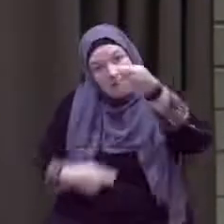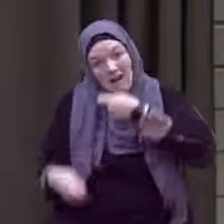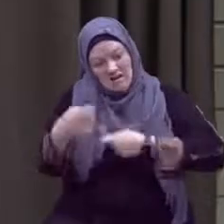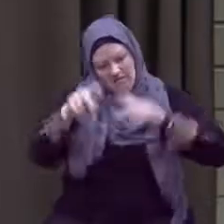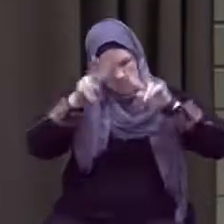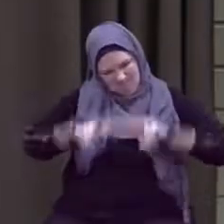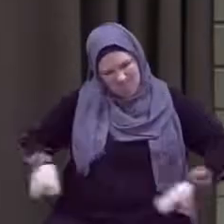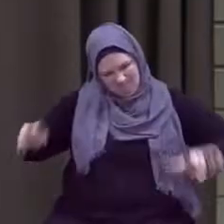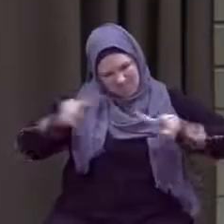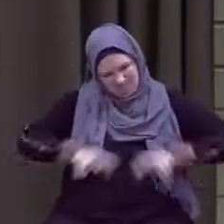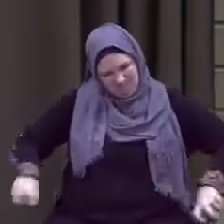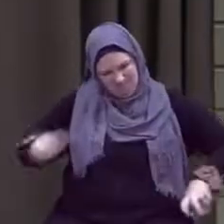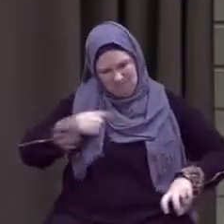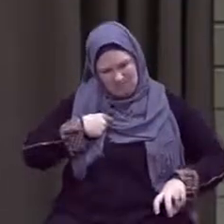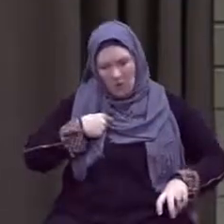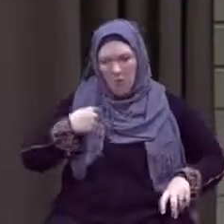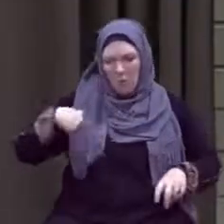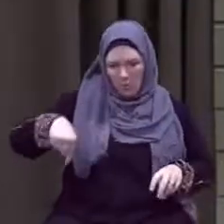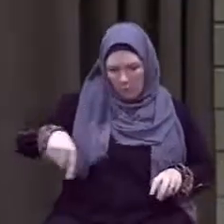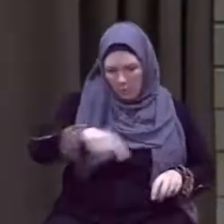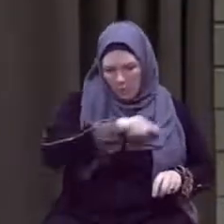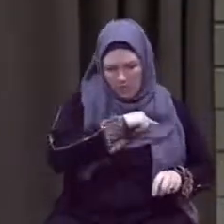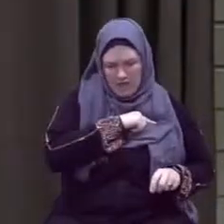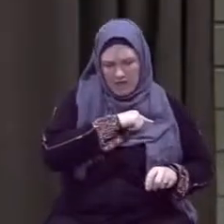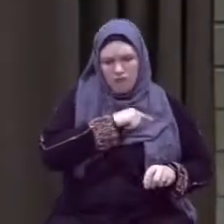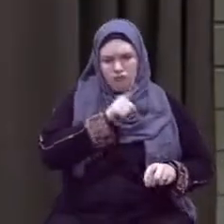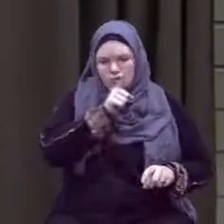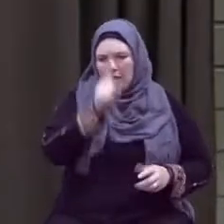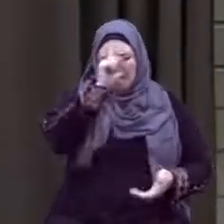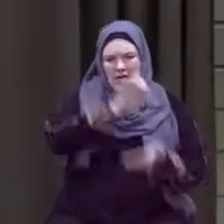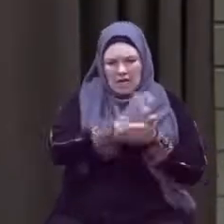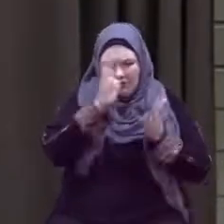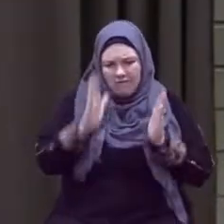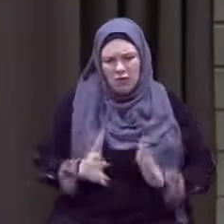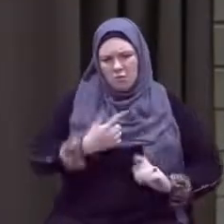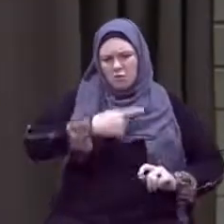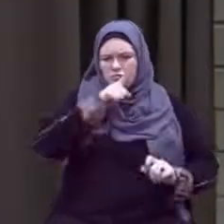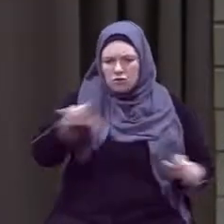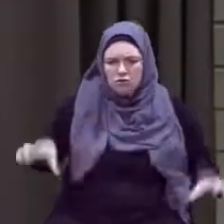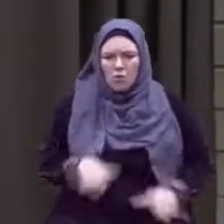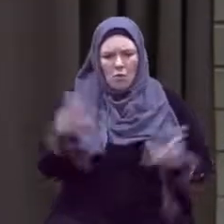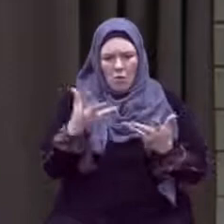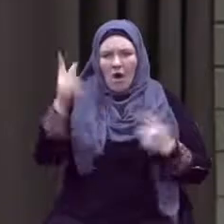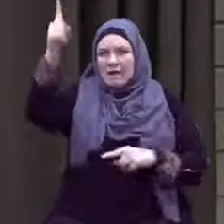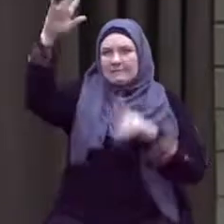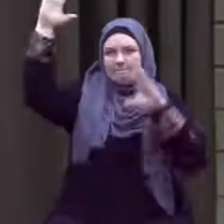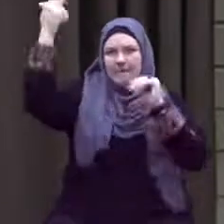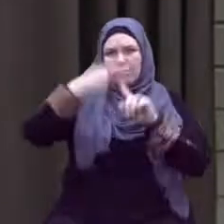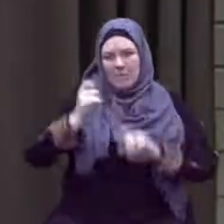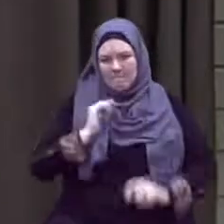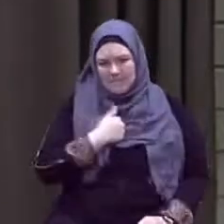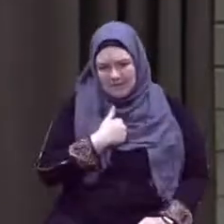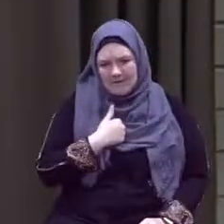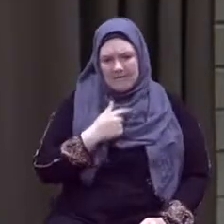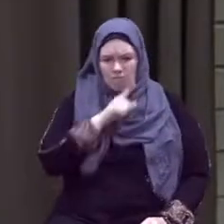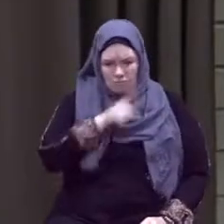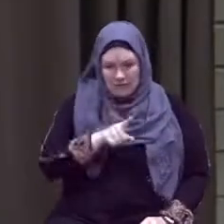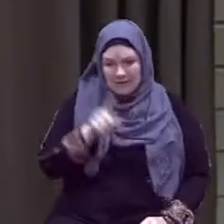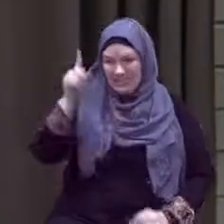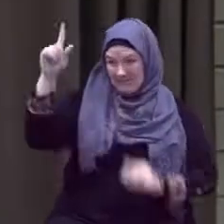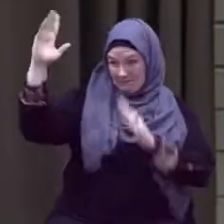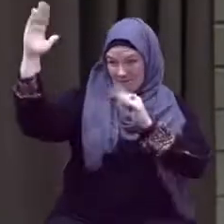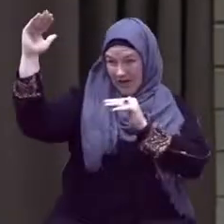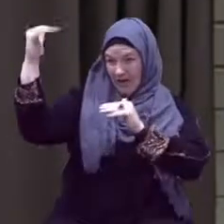up to the believers that Allah describes in the Quran? إِنَّمَا الْمُؤْمِنُونَ الَّذِينَ إِذَا ذُكِرَ